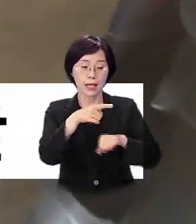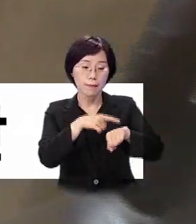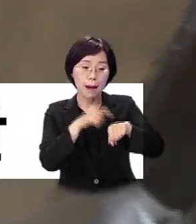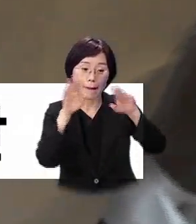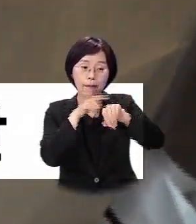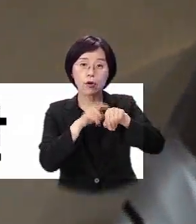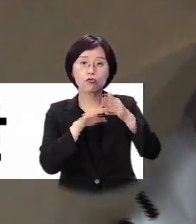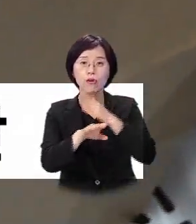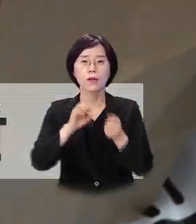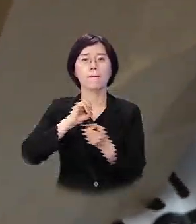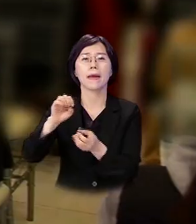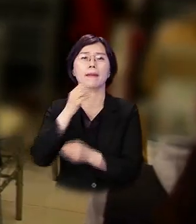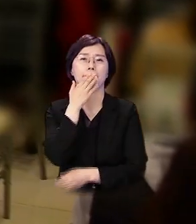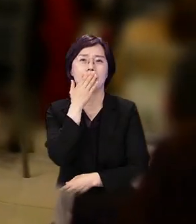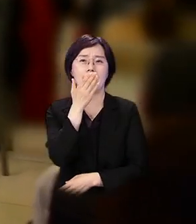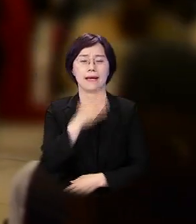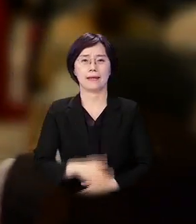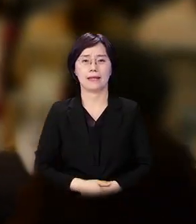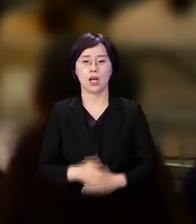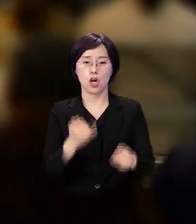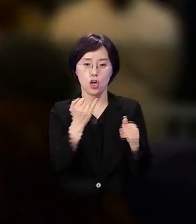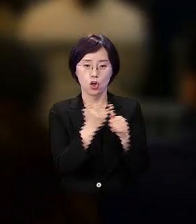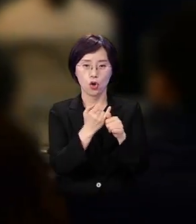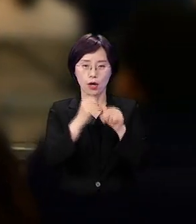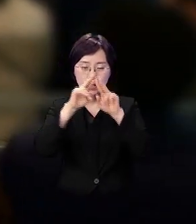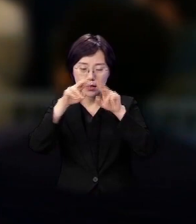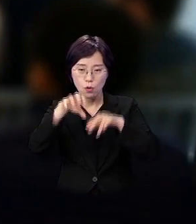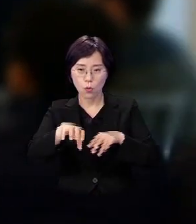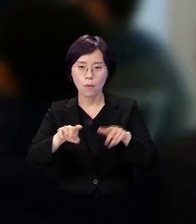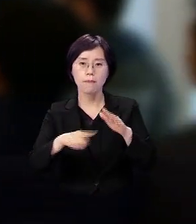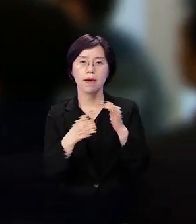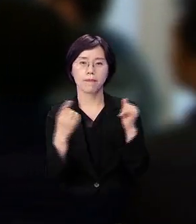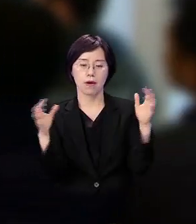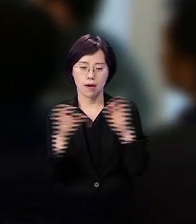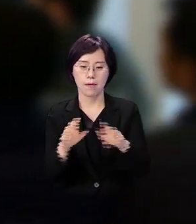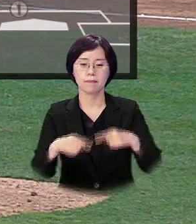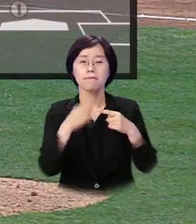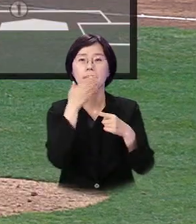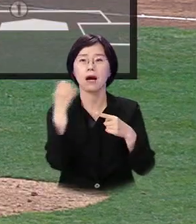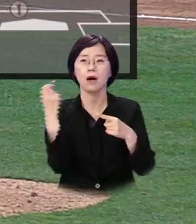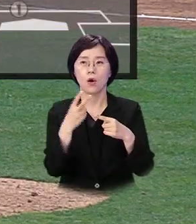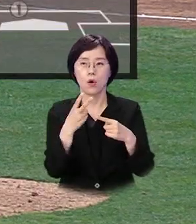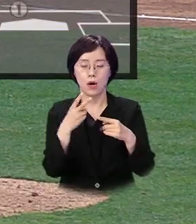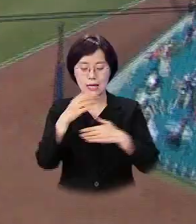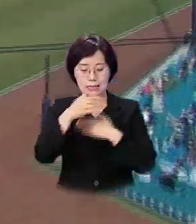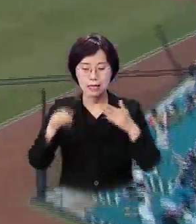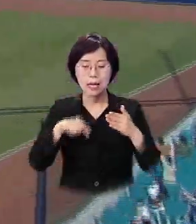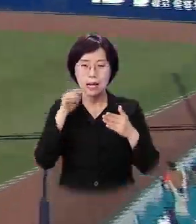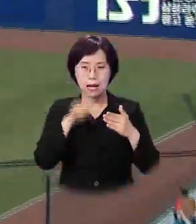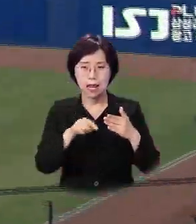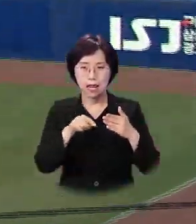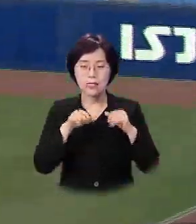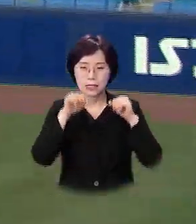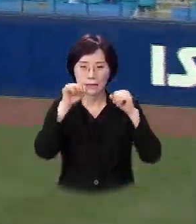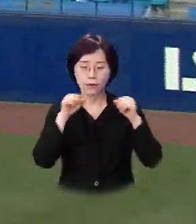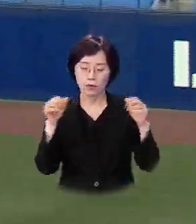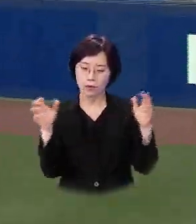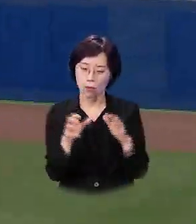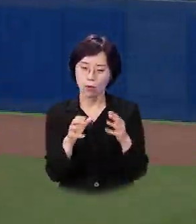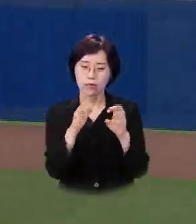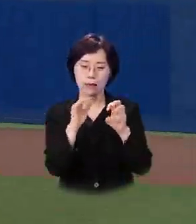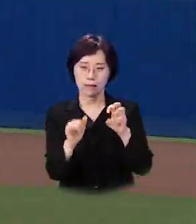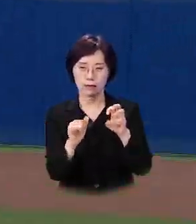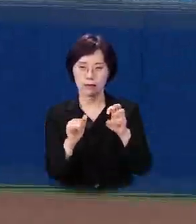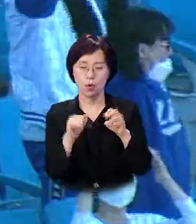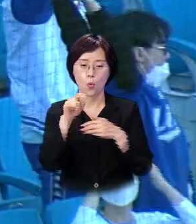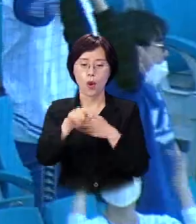포장은 가능합니다. 결혼과 장례식장은 100명까지 참석할 수 있고 실내 스포츠 수용 인원은 30%,